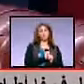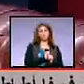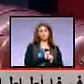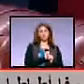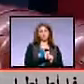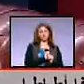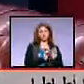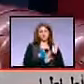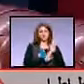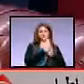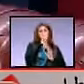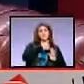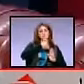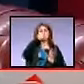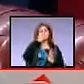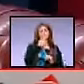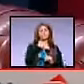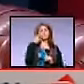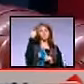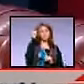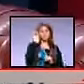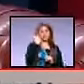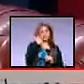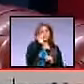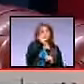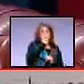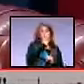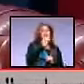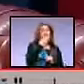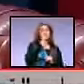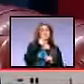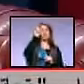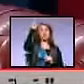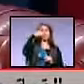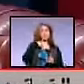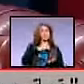ممكن تقول اختيار، وقبل كل حاجه هو توفيق من عند ربنا سبحانه وتعالى على